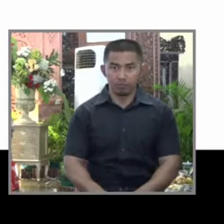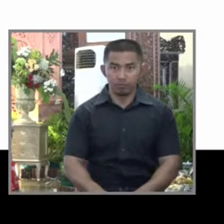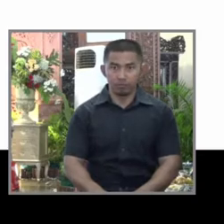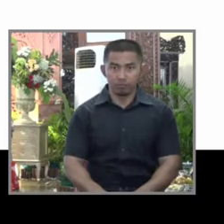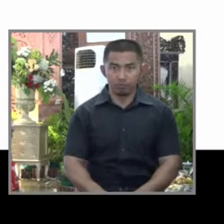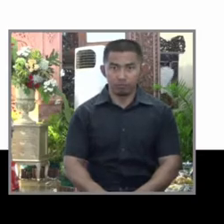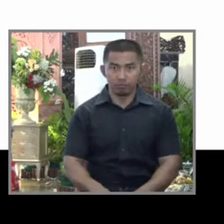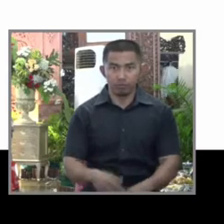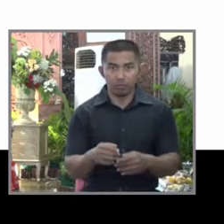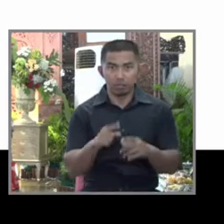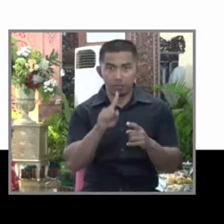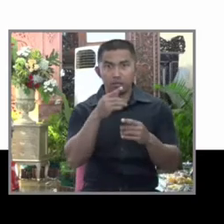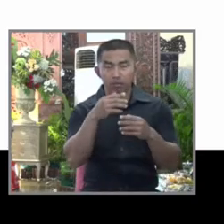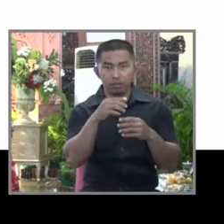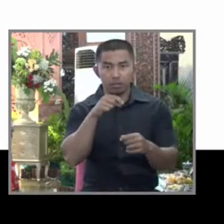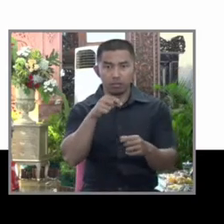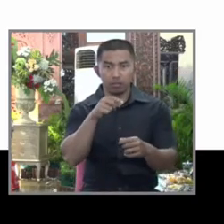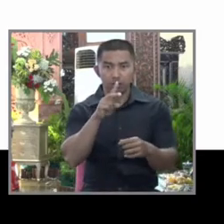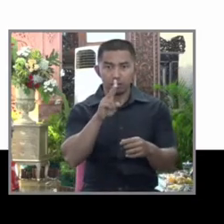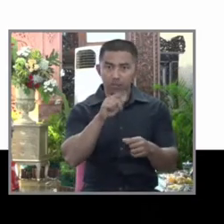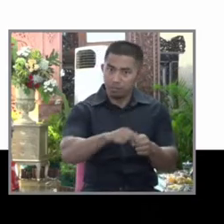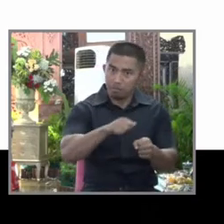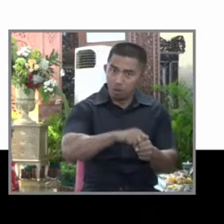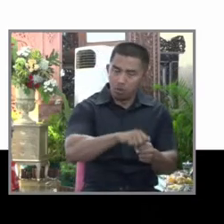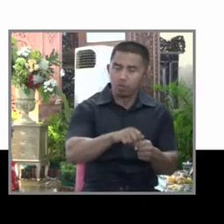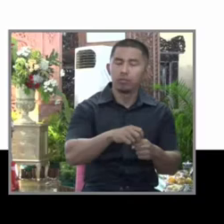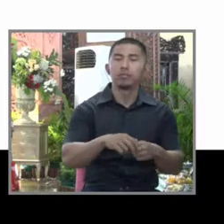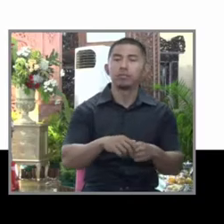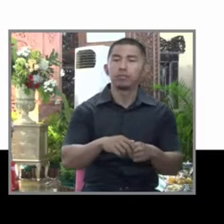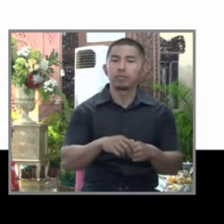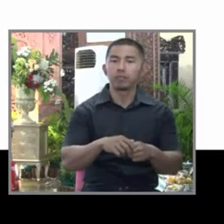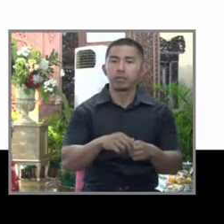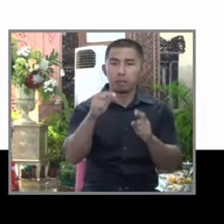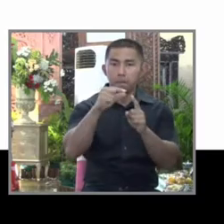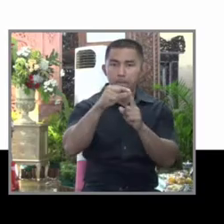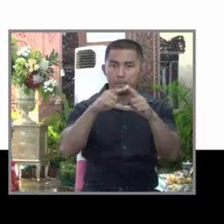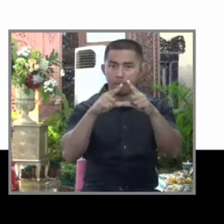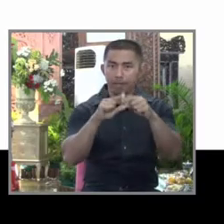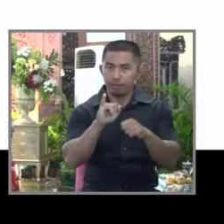mana yang kedua? Jeporo, terus kemudian